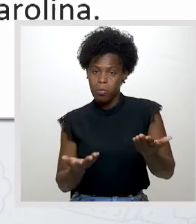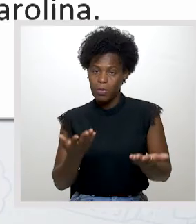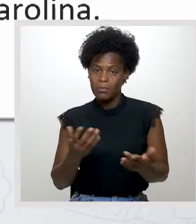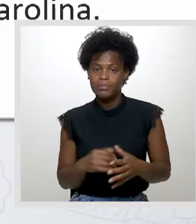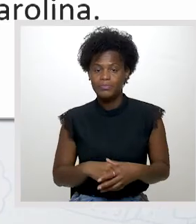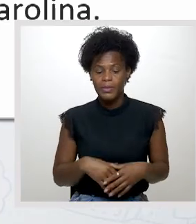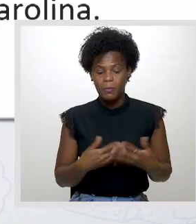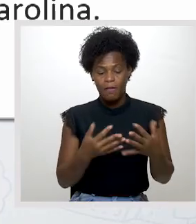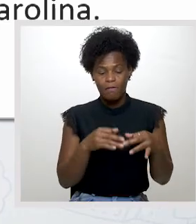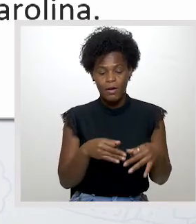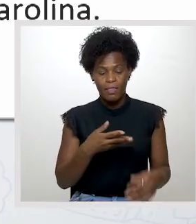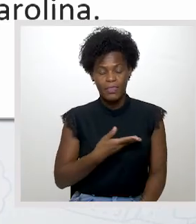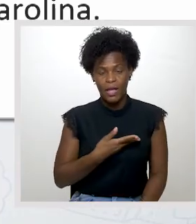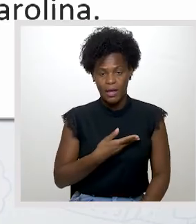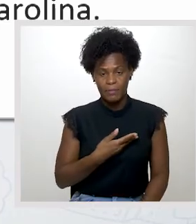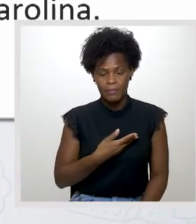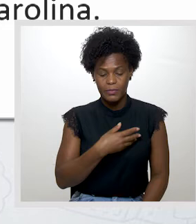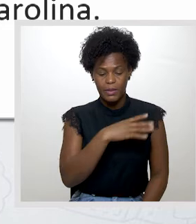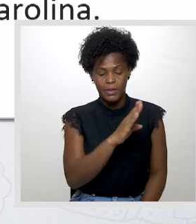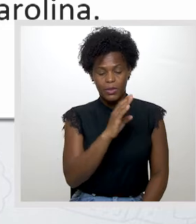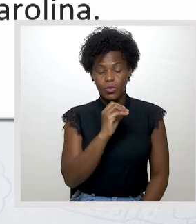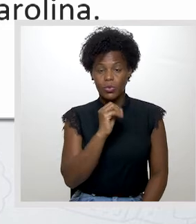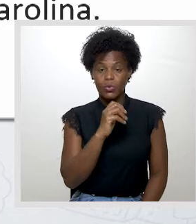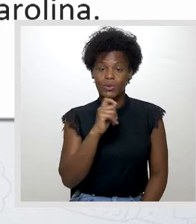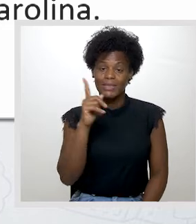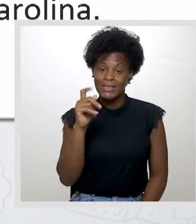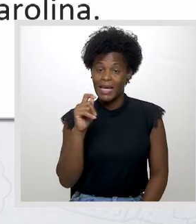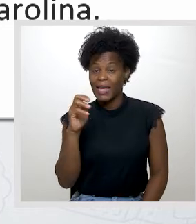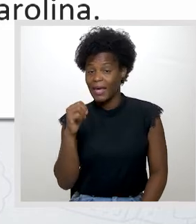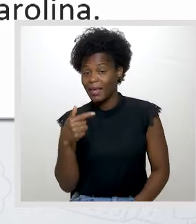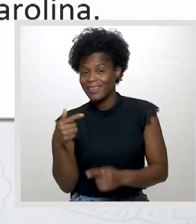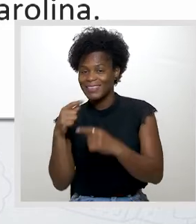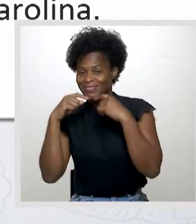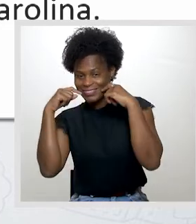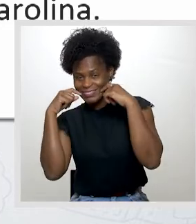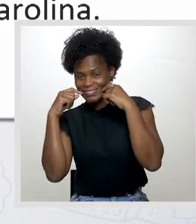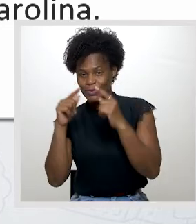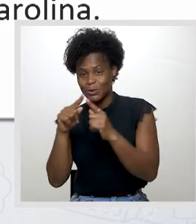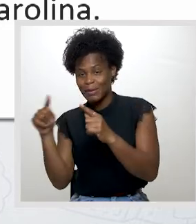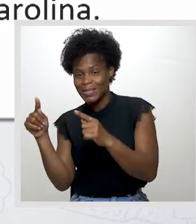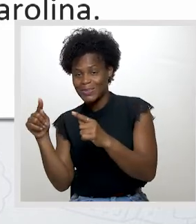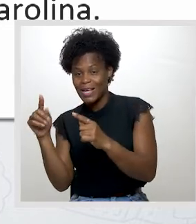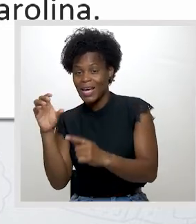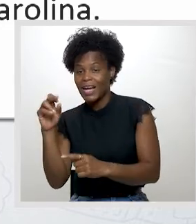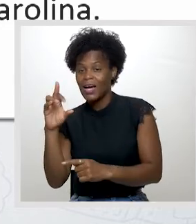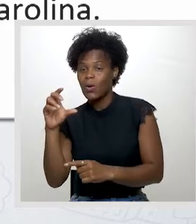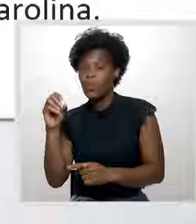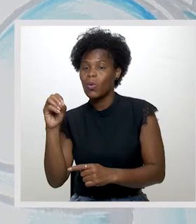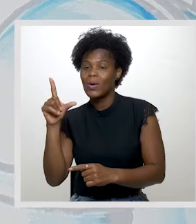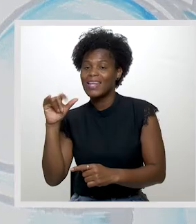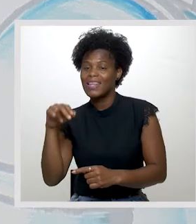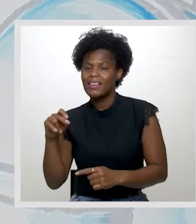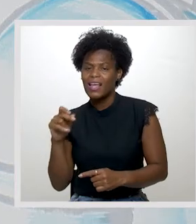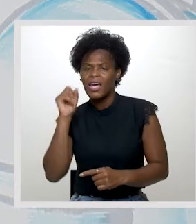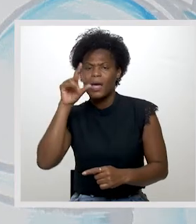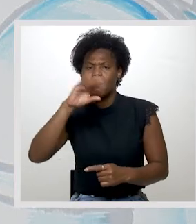Et finalement, le D, José é espaço souriant, espaço Carolina. Qui